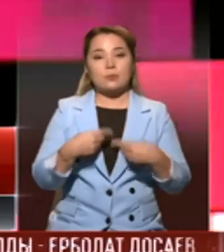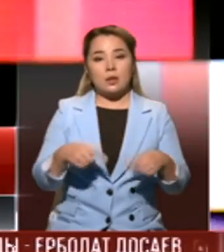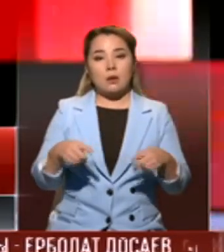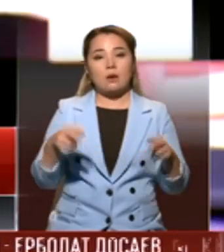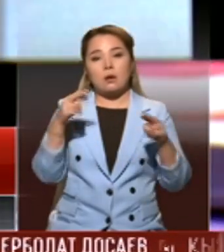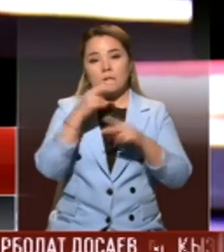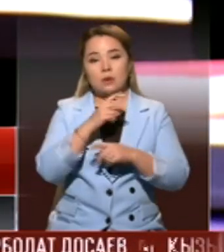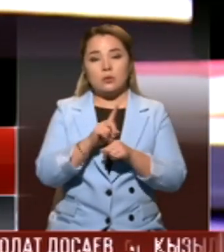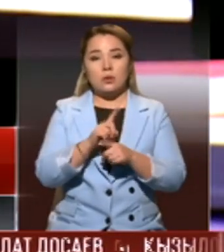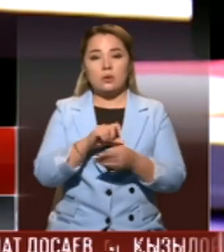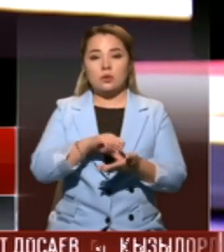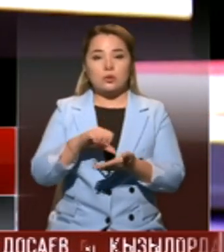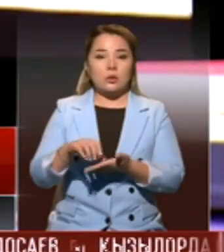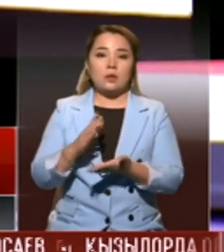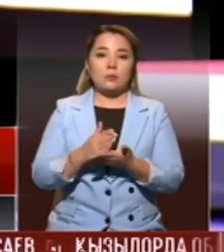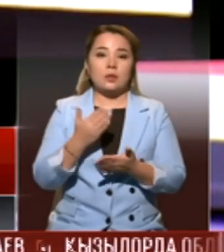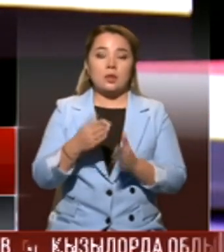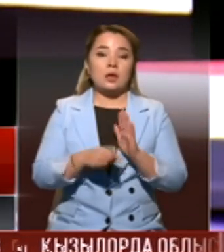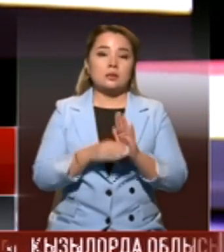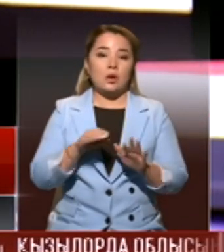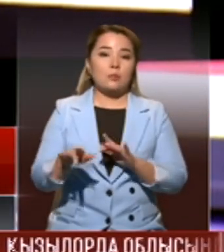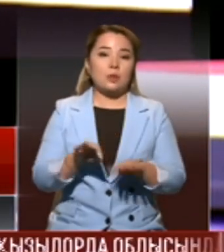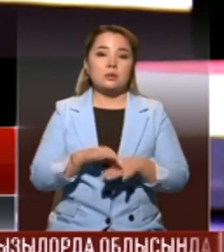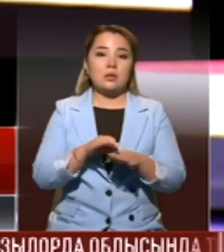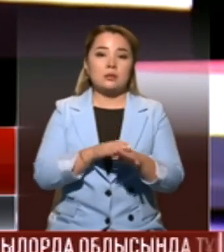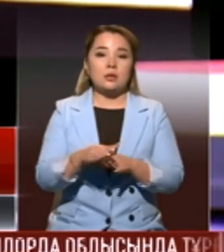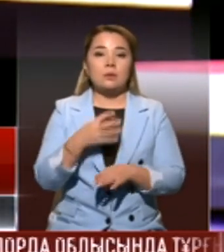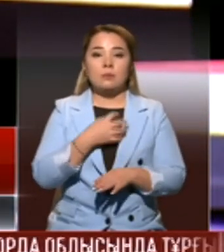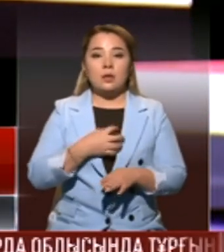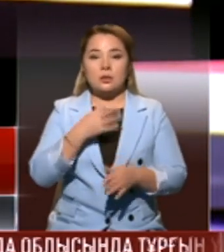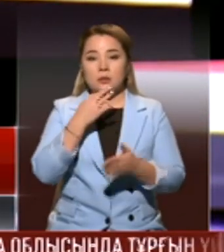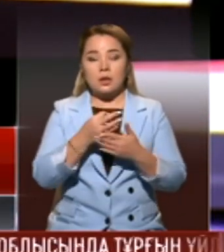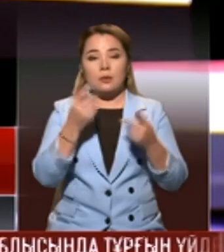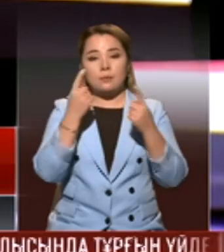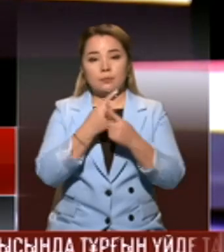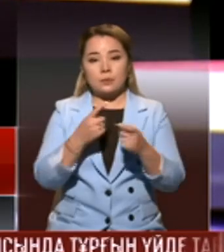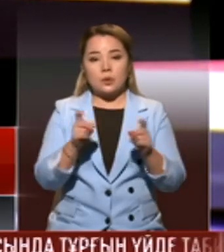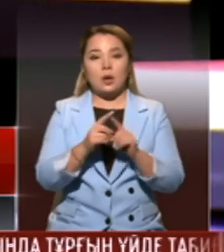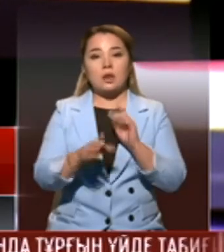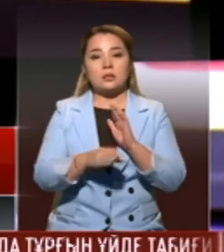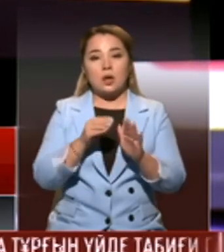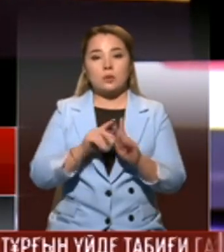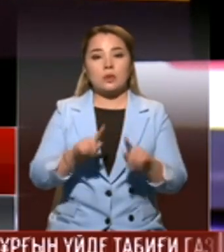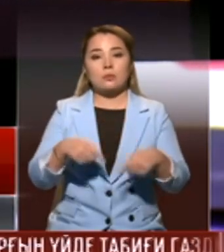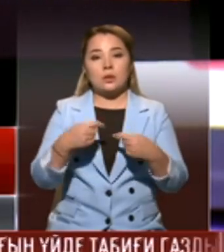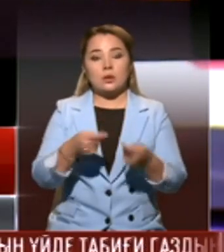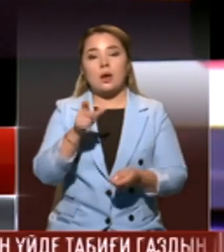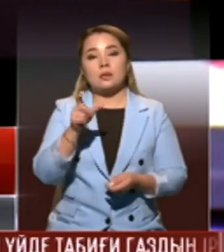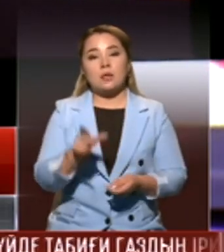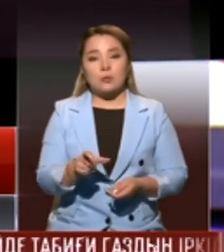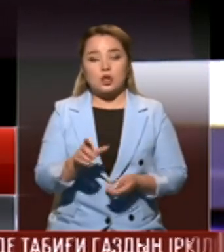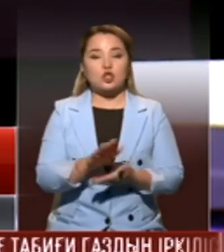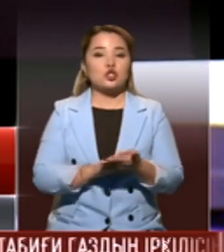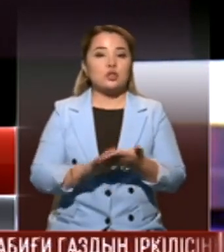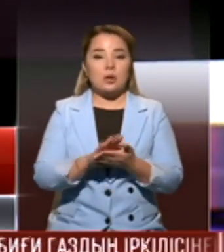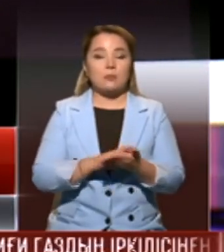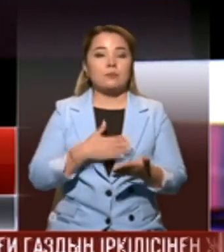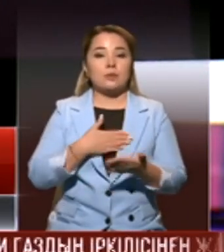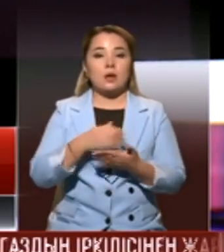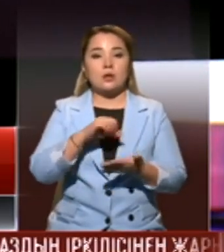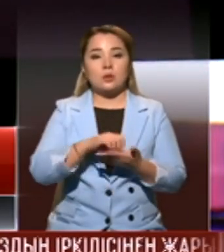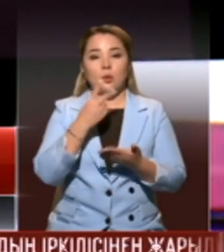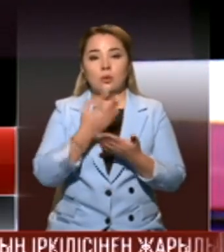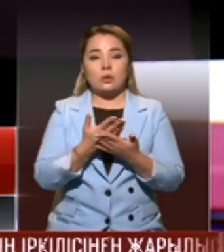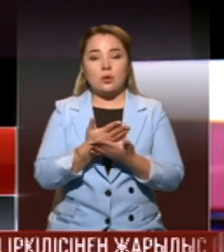қате кететін тұстары бар. Сайлау процесінің ең негізгі мәні дауыс беруші адамға ешқандай ықпал